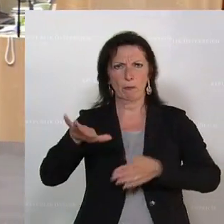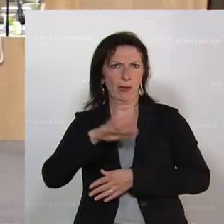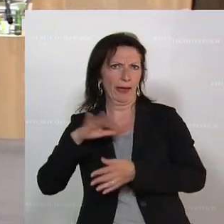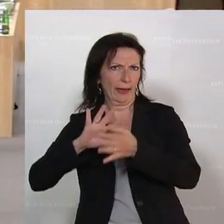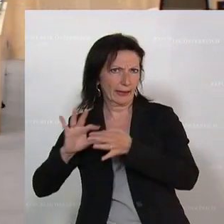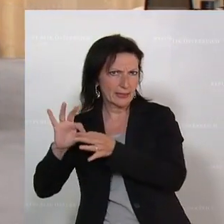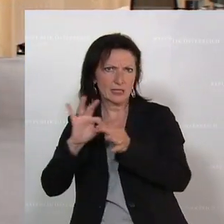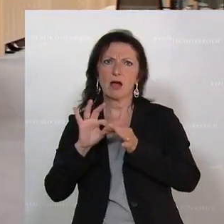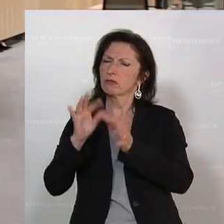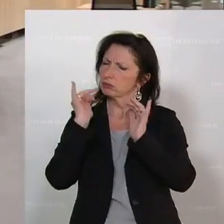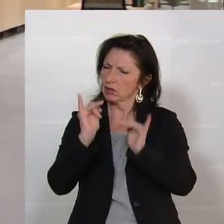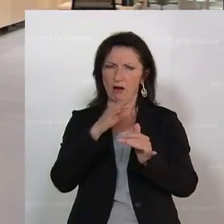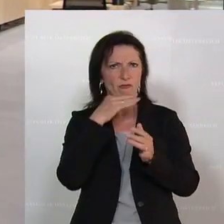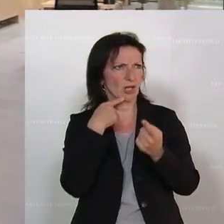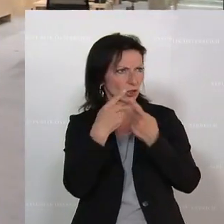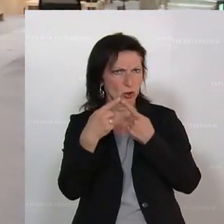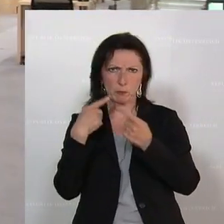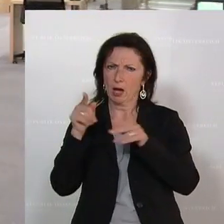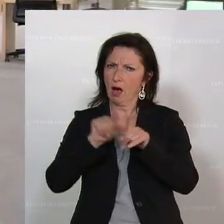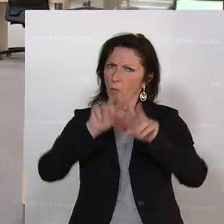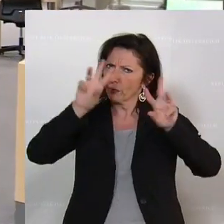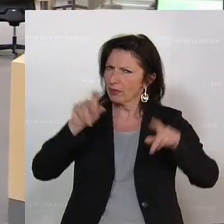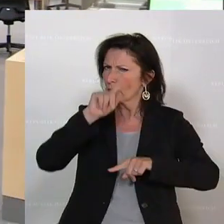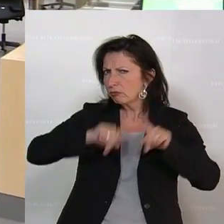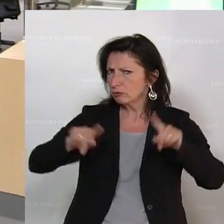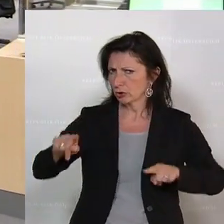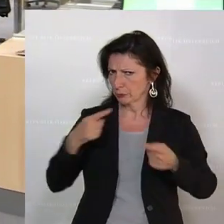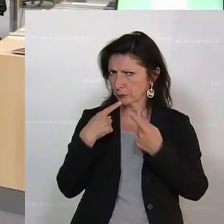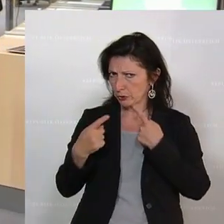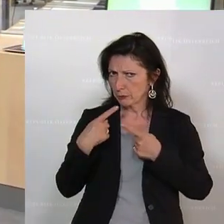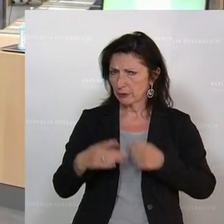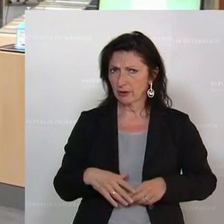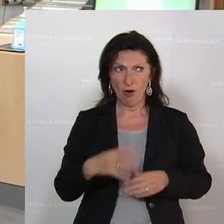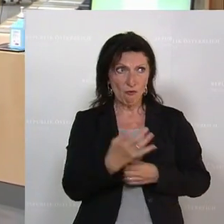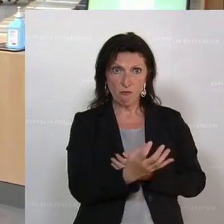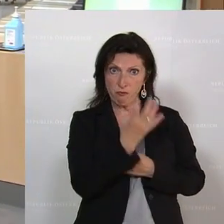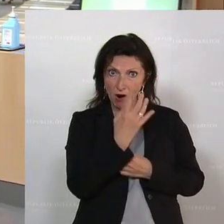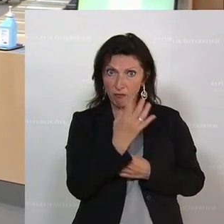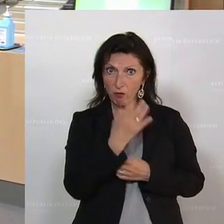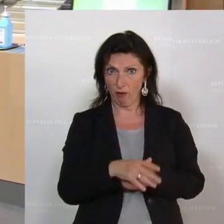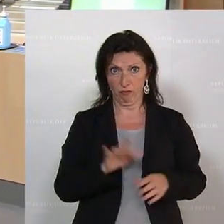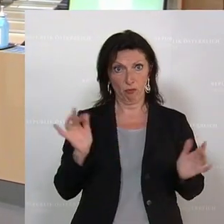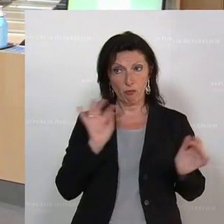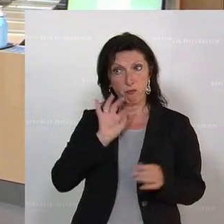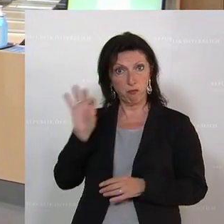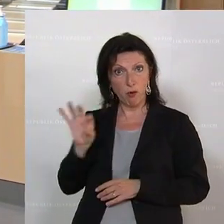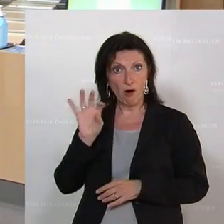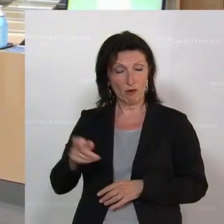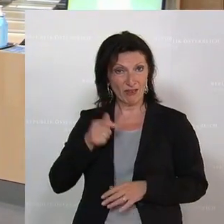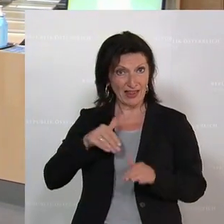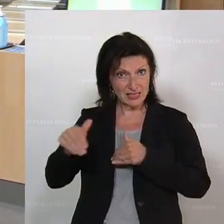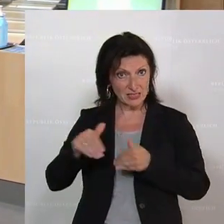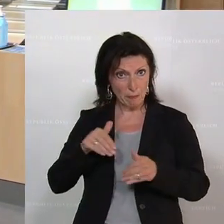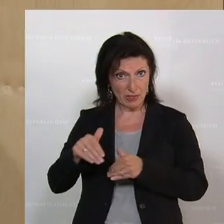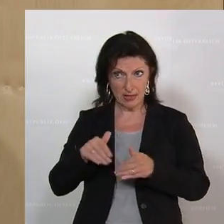Lebens in Österreich, wo unterschiedlichste Themen auch erörtert werden. Die Vorwürfe und Unterstellungen gegen Gernot Blümel, die in diesem